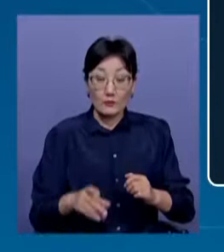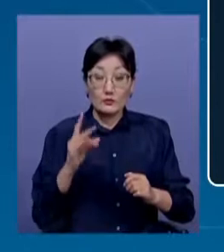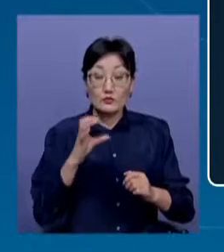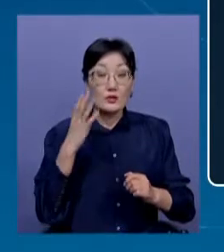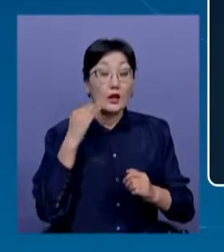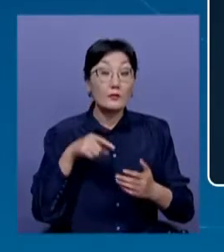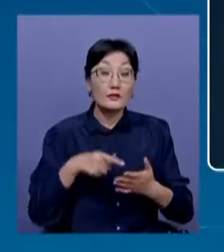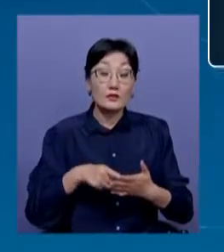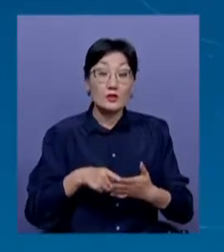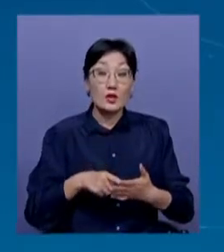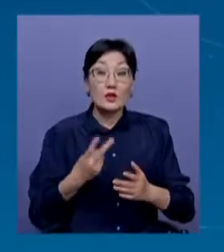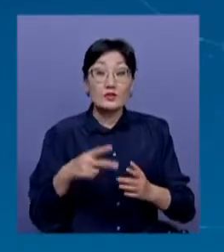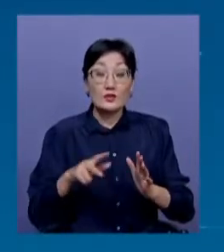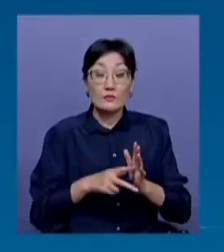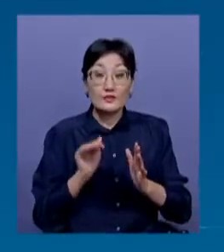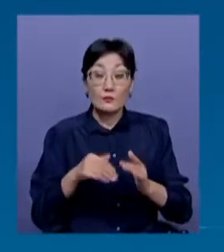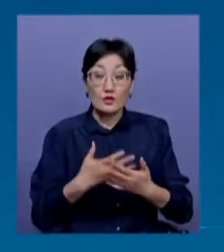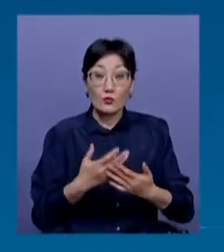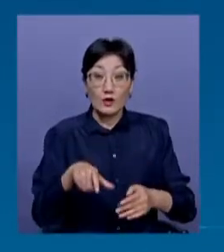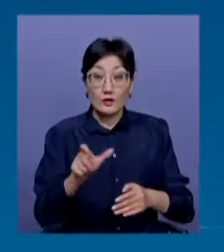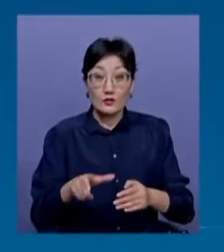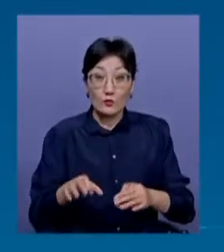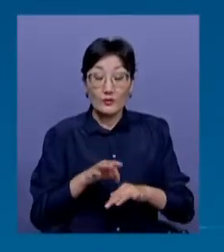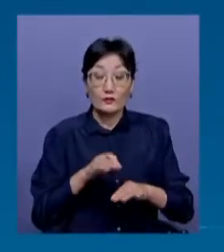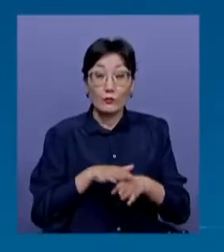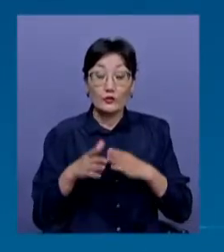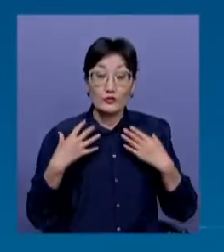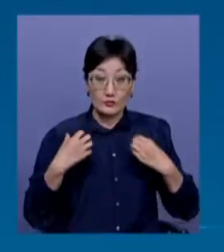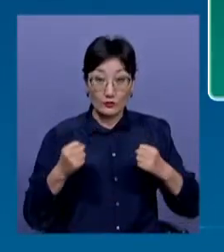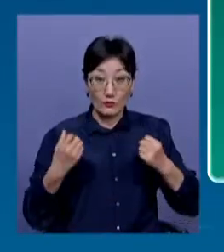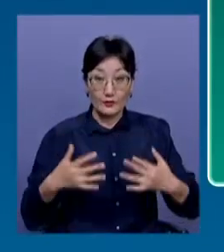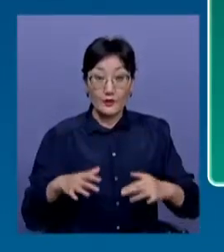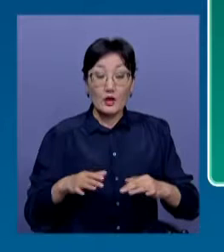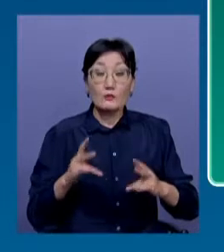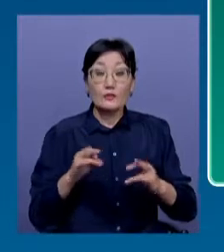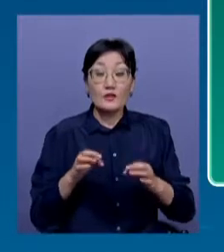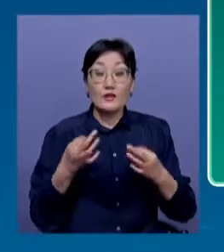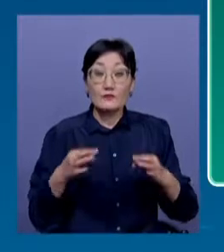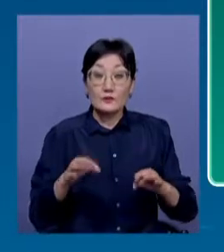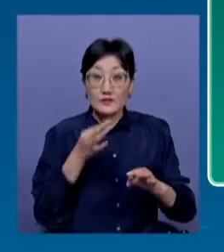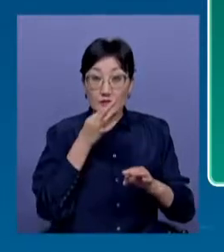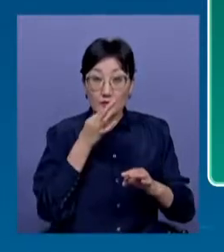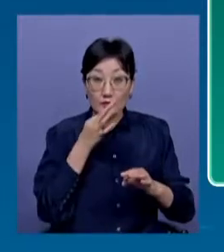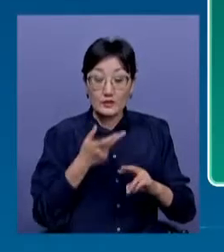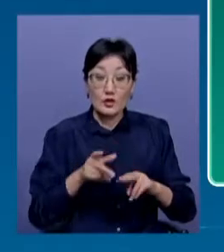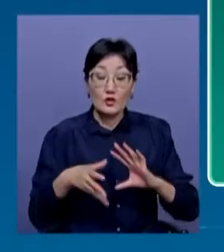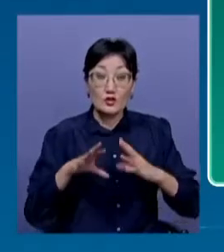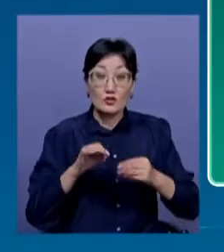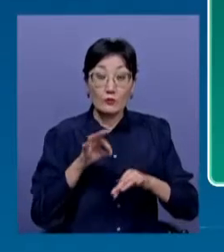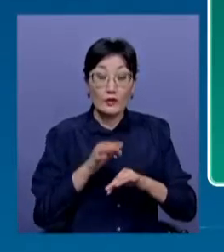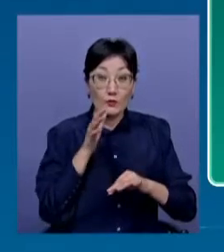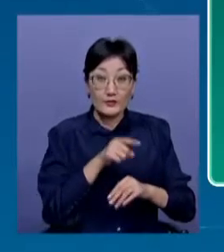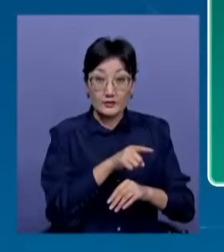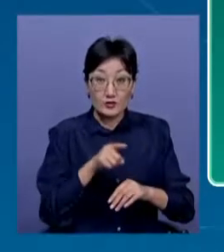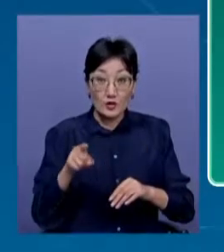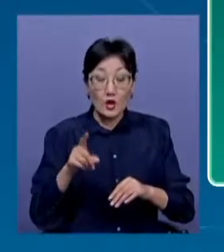Нұр-Сұлтан мен Алматы қалаларында 28 мыңға жуық адам дерттен құлан таза айыққан. Десе де босаңсуға әлі ерте. Жалпы пандемия